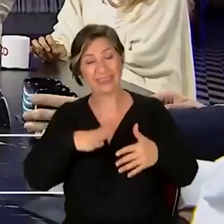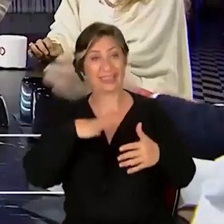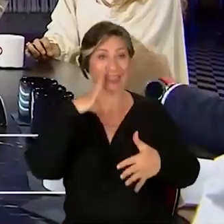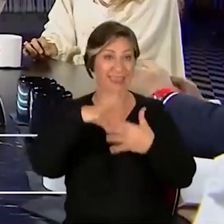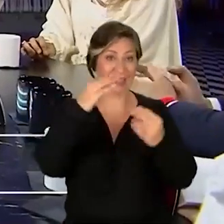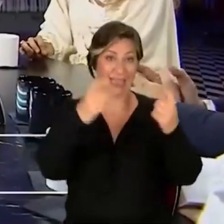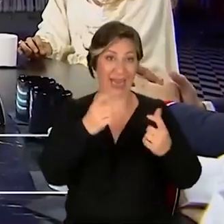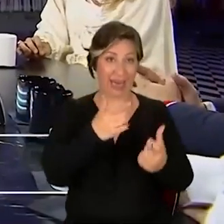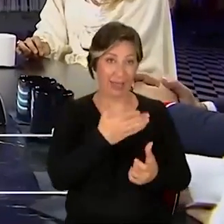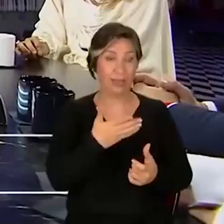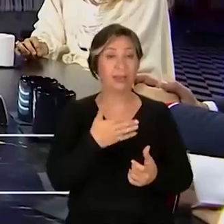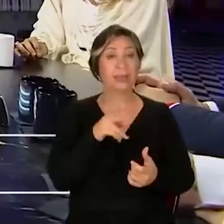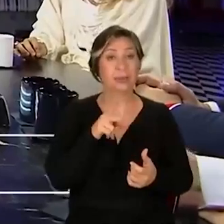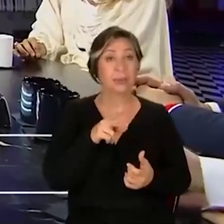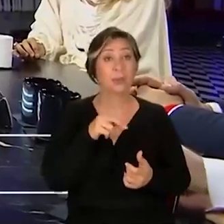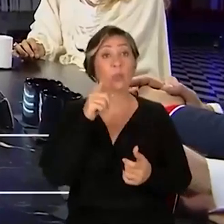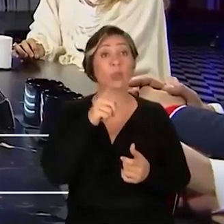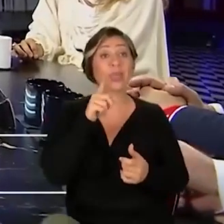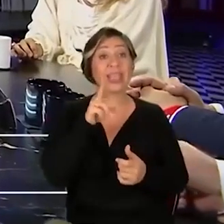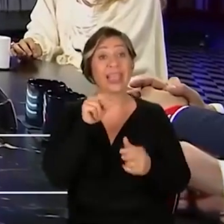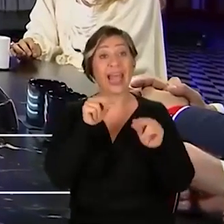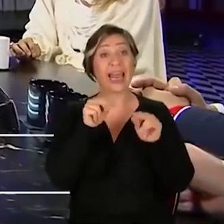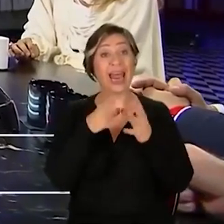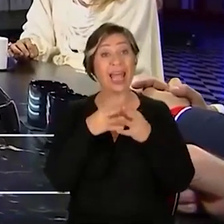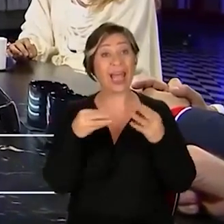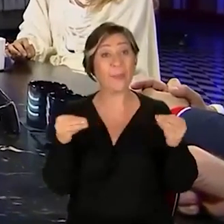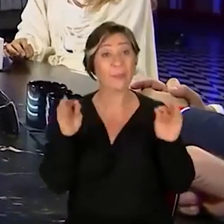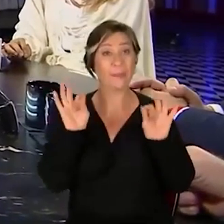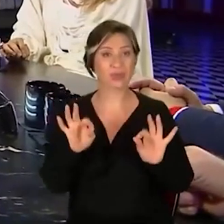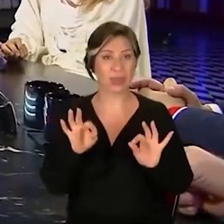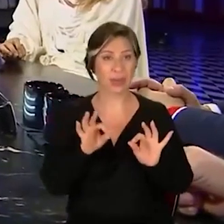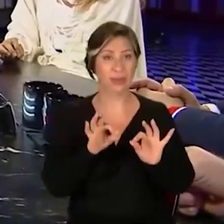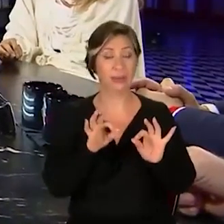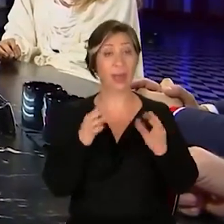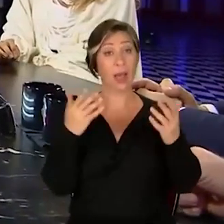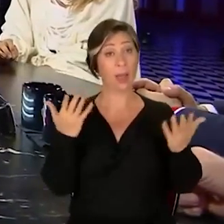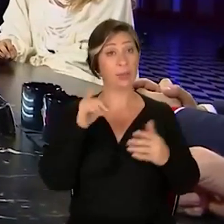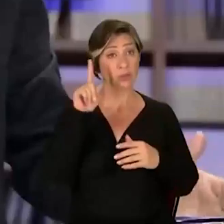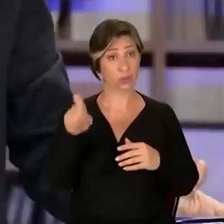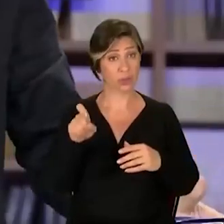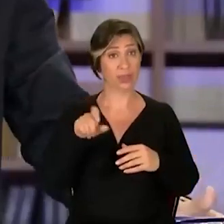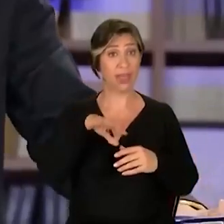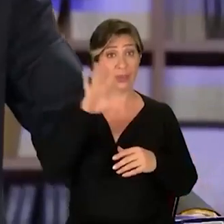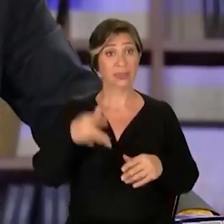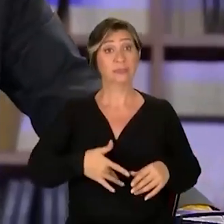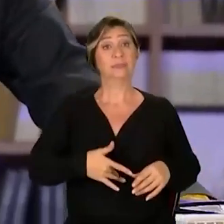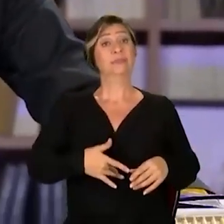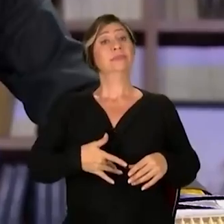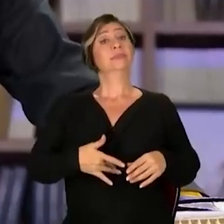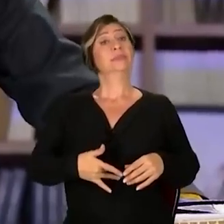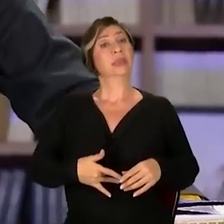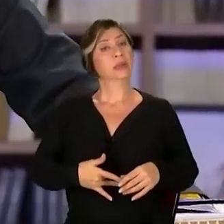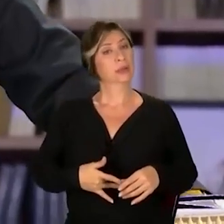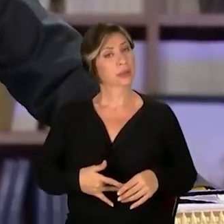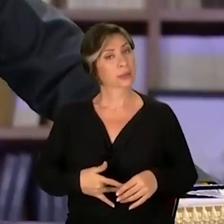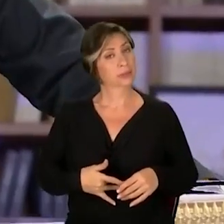insanların yerleridir falan filan. Dolayısıyla bu yeterliliklerini kaybederler. Ama sorsan hepsi diyafram tekniğiyle